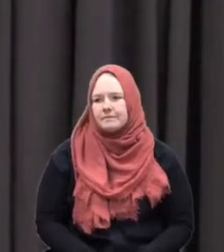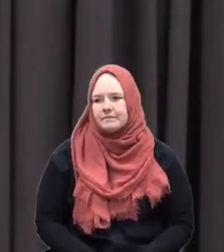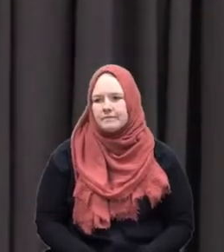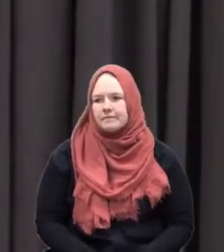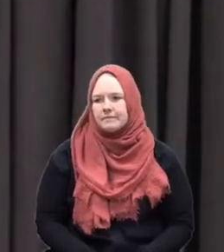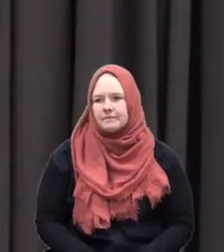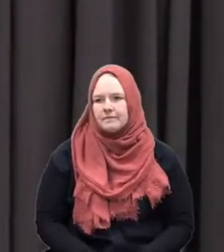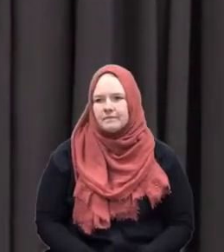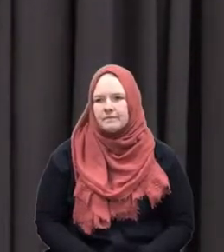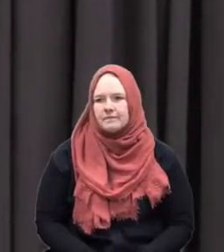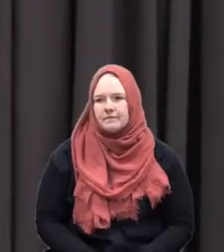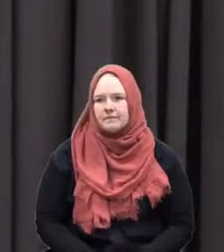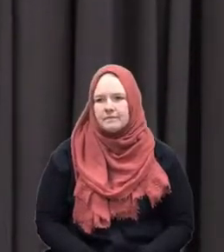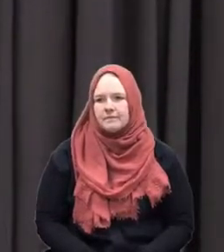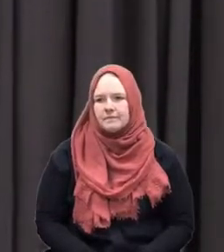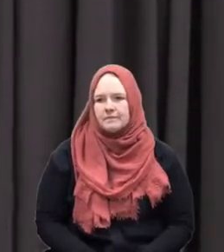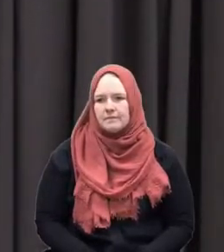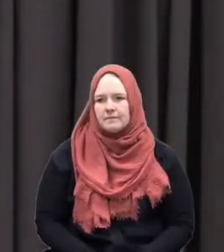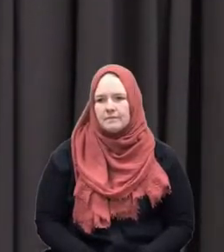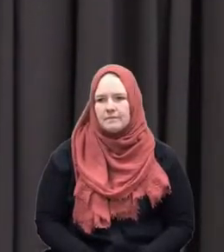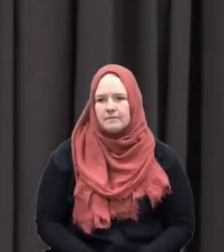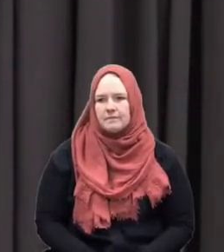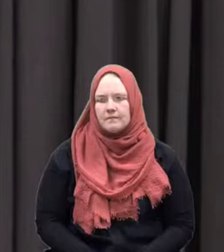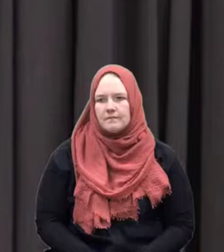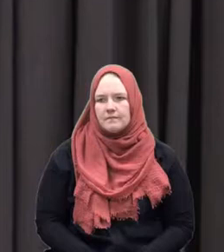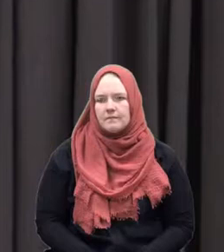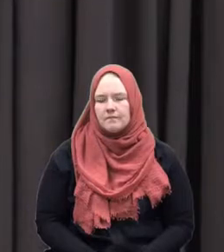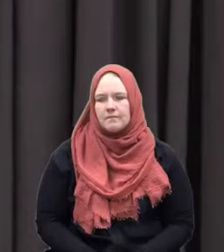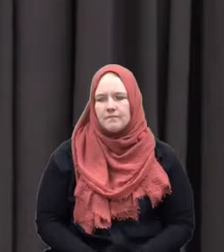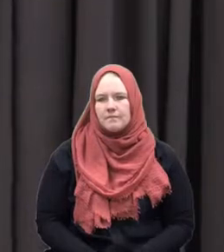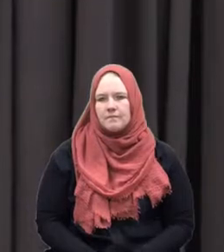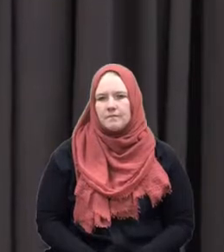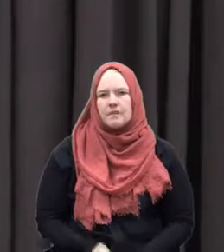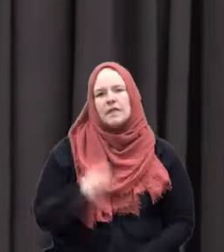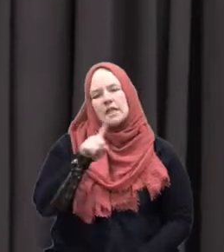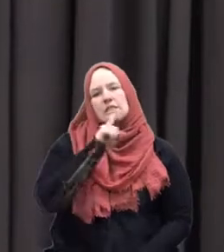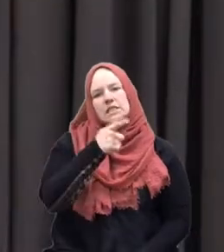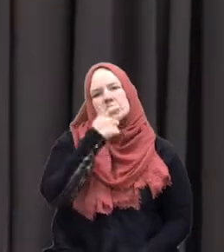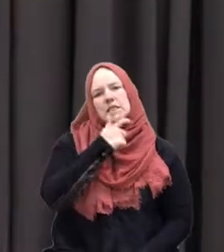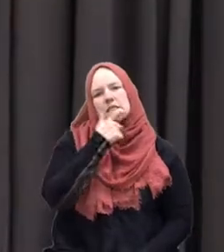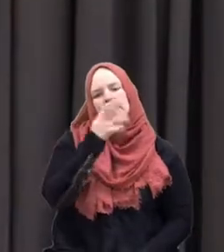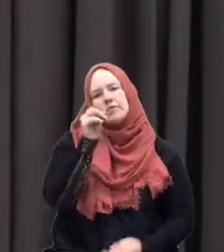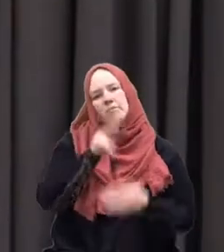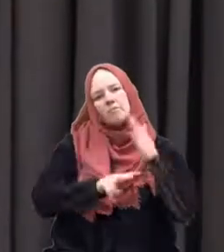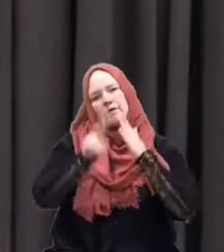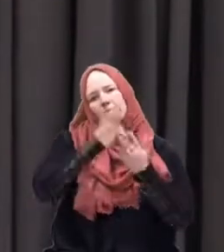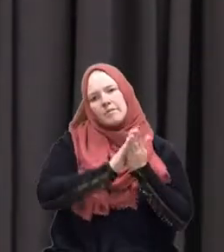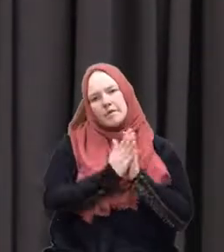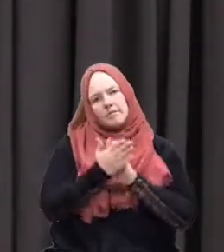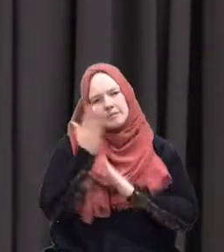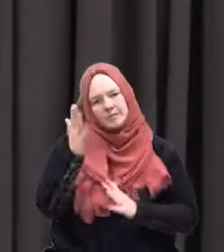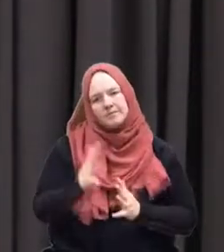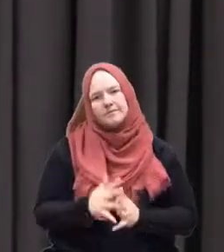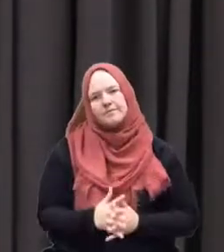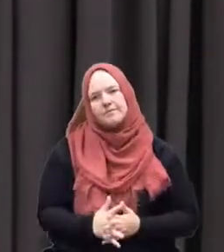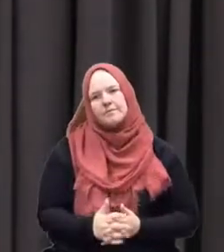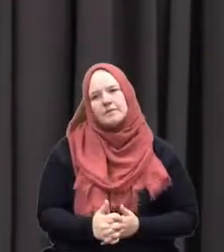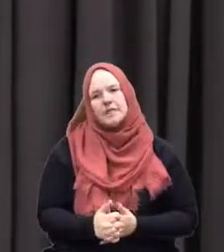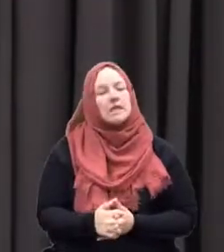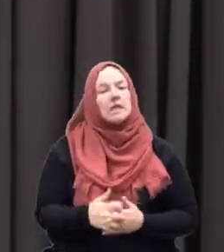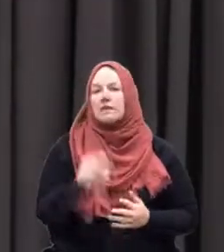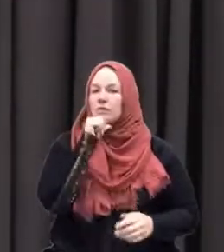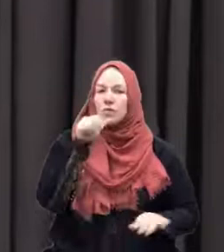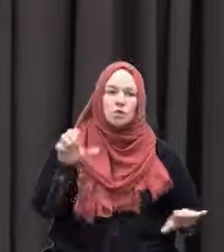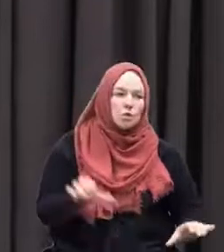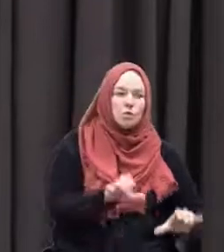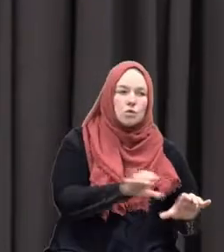قُلُوبَكُمْ بِقُلُوبِ بَعْضٍ وَيَلْعَنَكُمْ كَمَا لَعَنَهُمْ. This is the hadith of the Prophet صلى الله عليه وسلم.